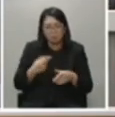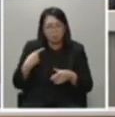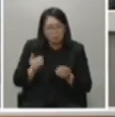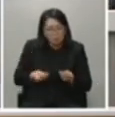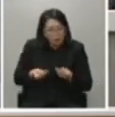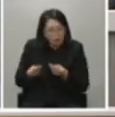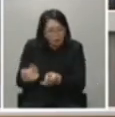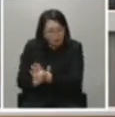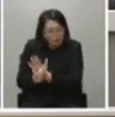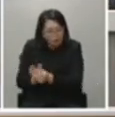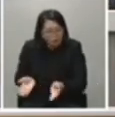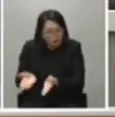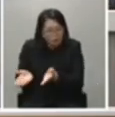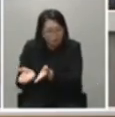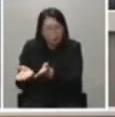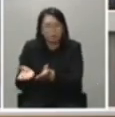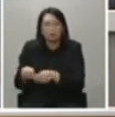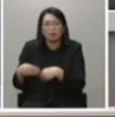ขอสไลด์แรกค่ะ